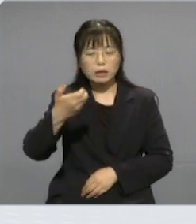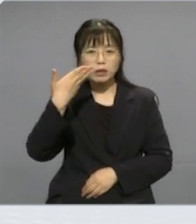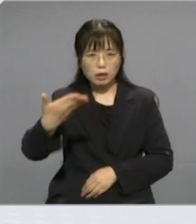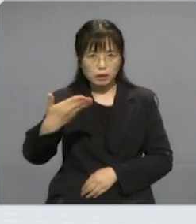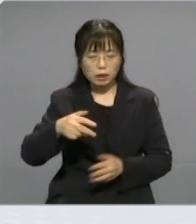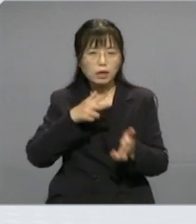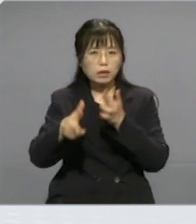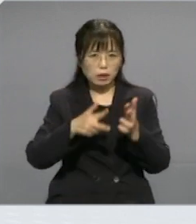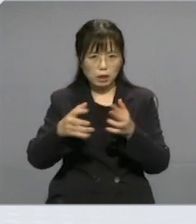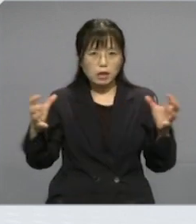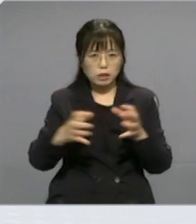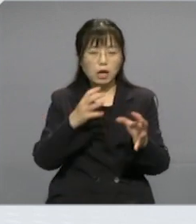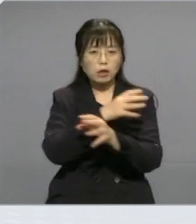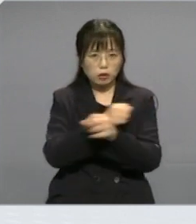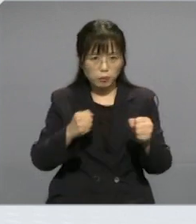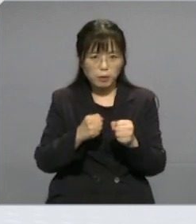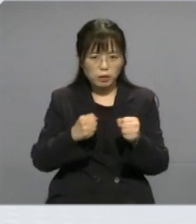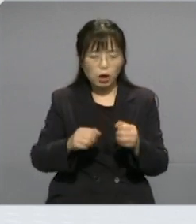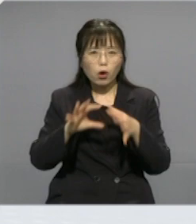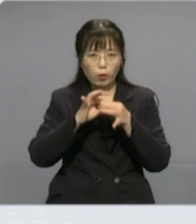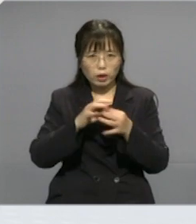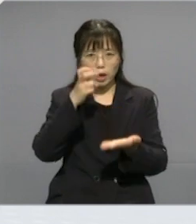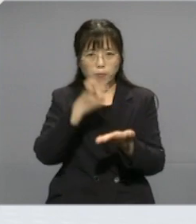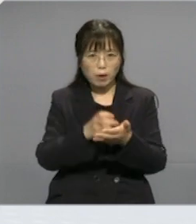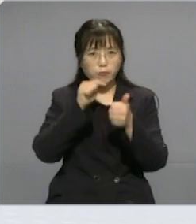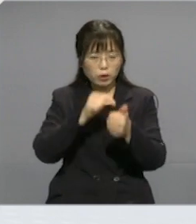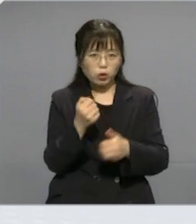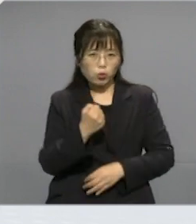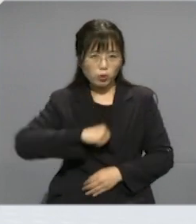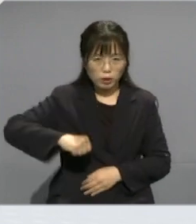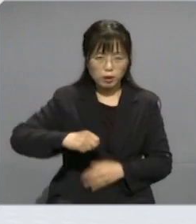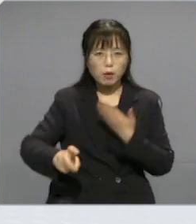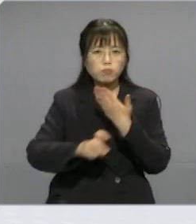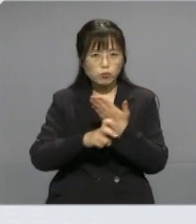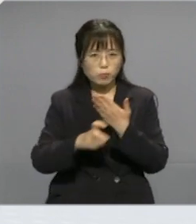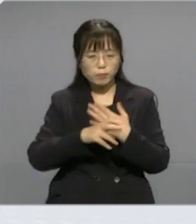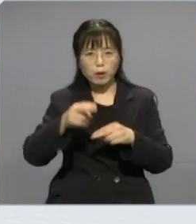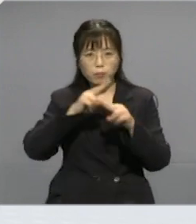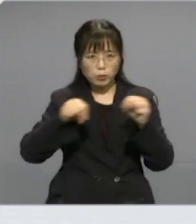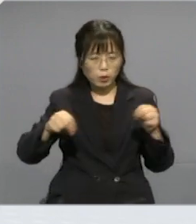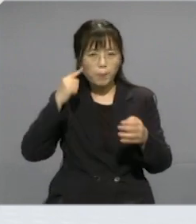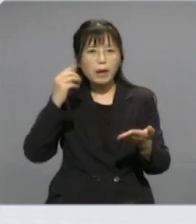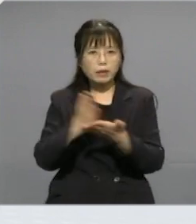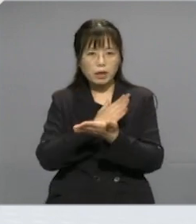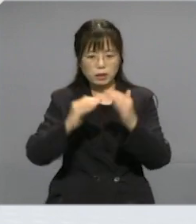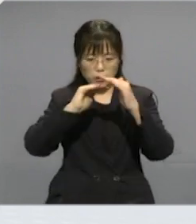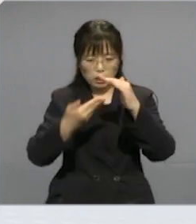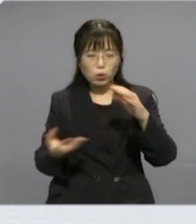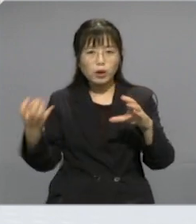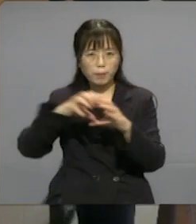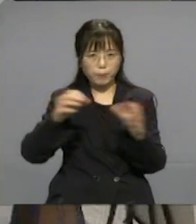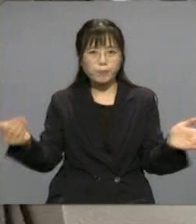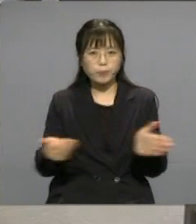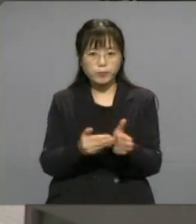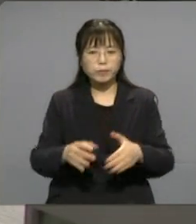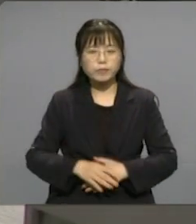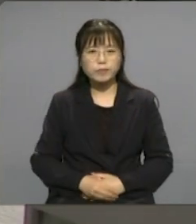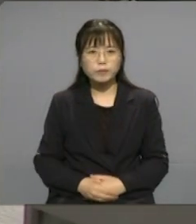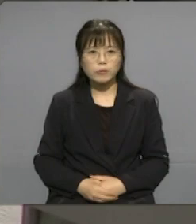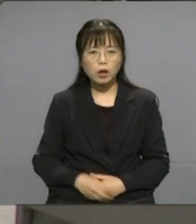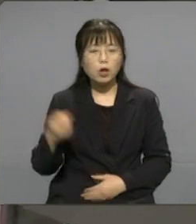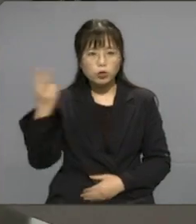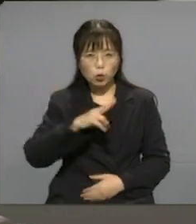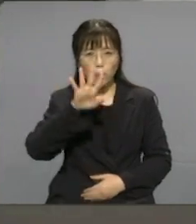179개 기관의 단협에서 관계 법령을 위반해 불법 우효로 판단되는 내용들이 포함됐습니다.